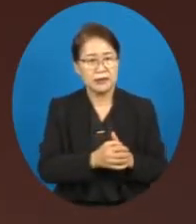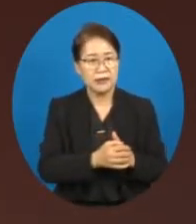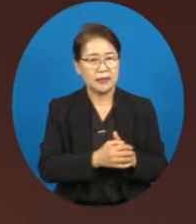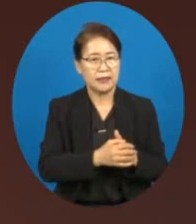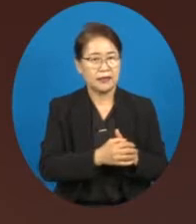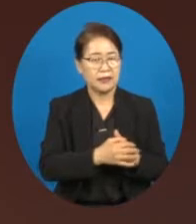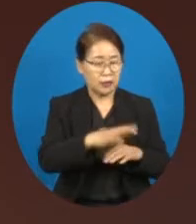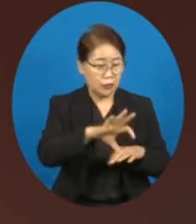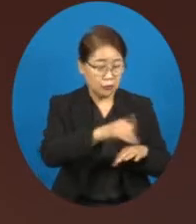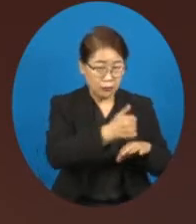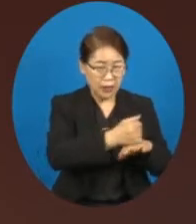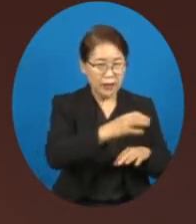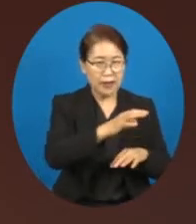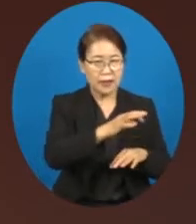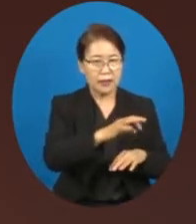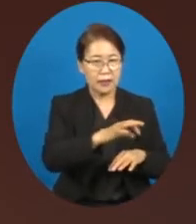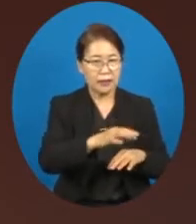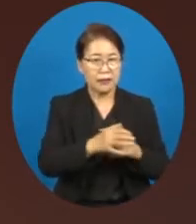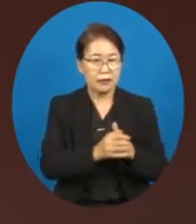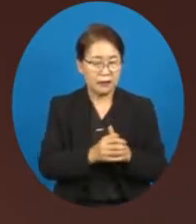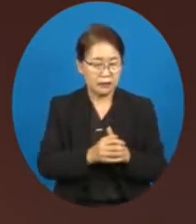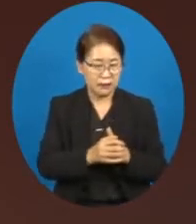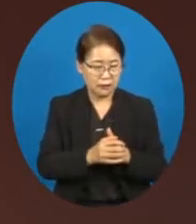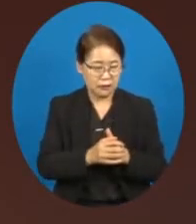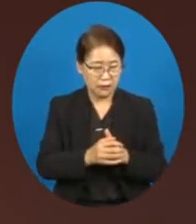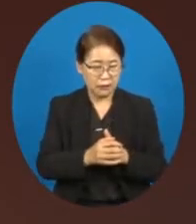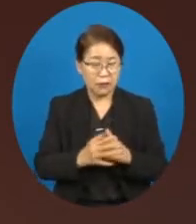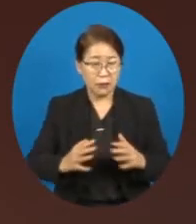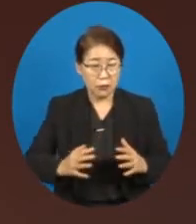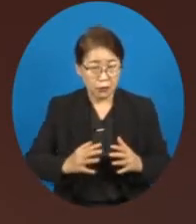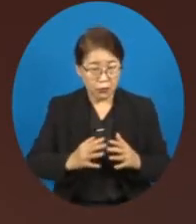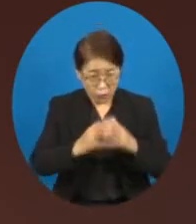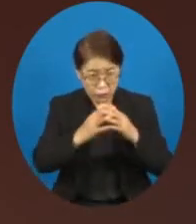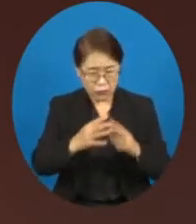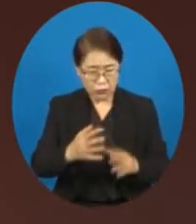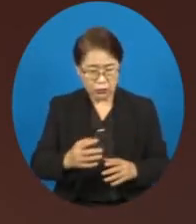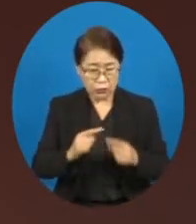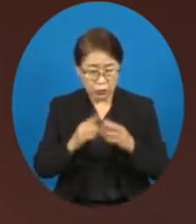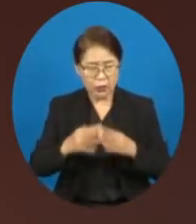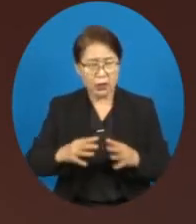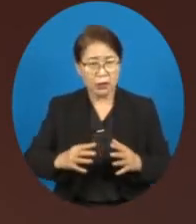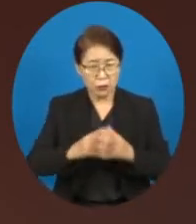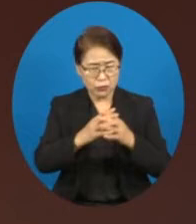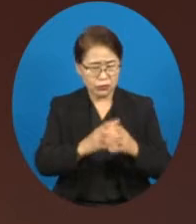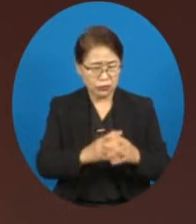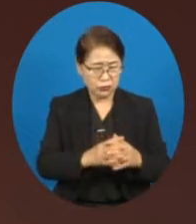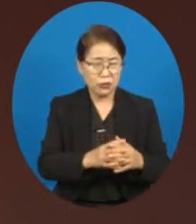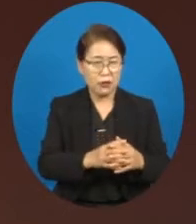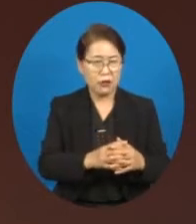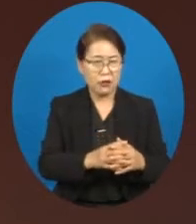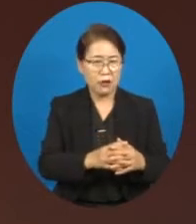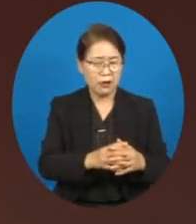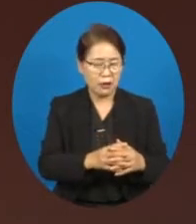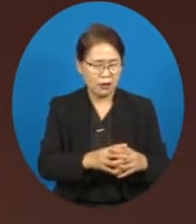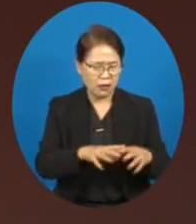아닥사스다 왕은 성전 건축 중단 명령을 내렸습니다. 그래서 성전 건축이 중단된